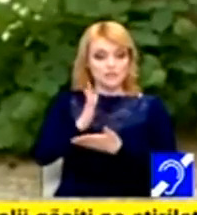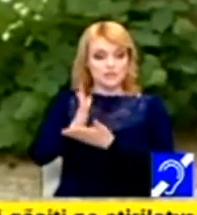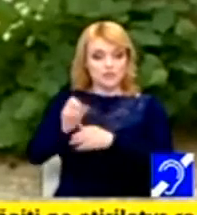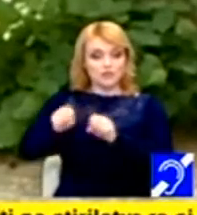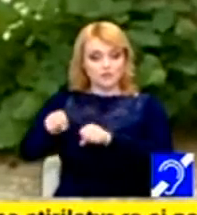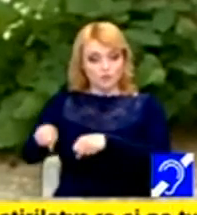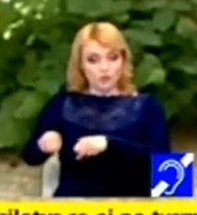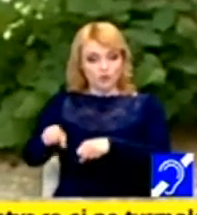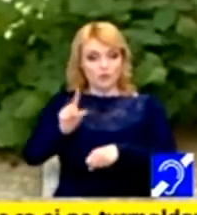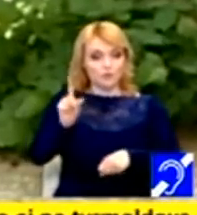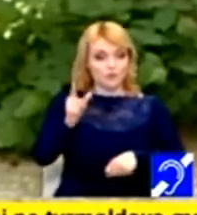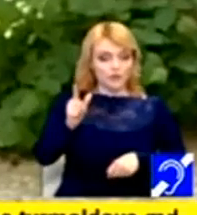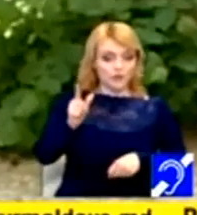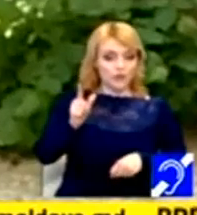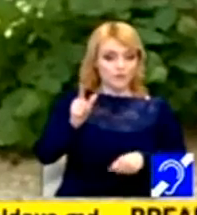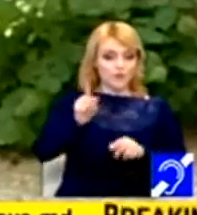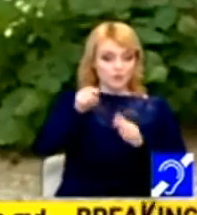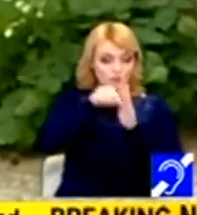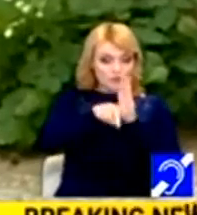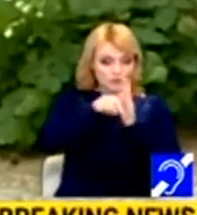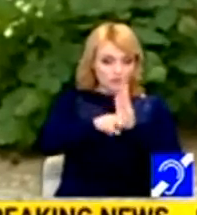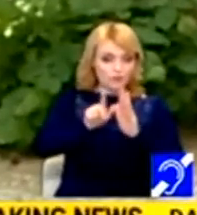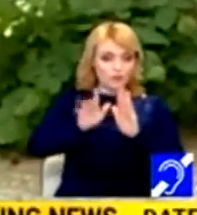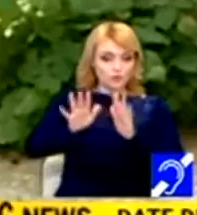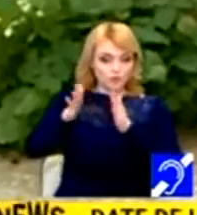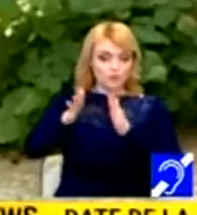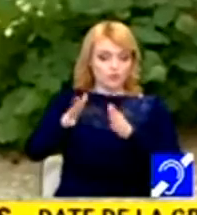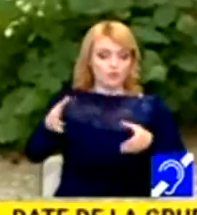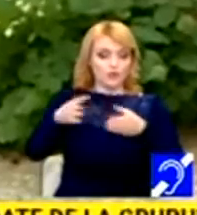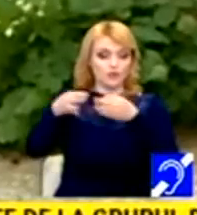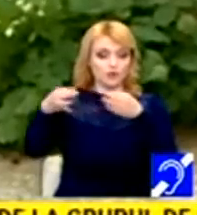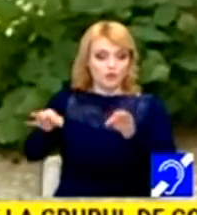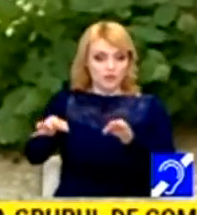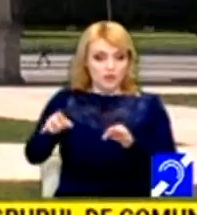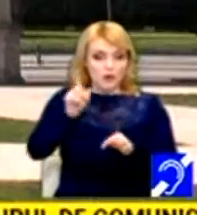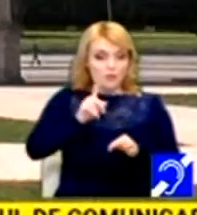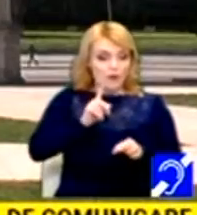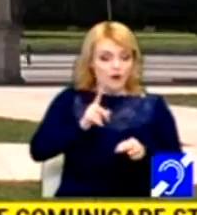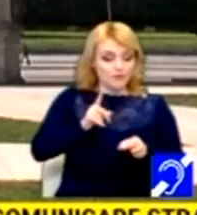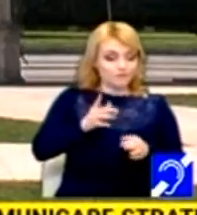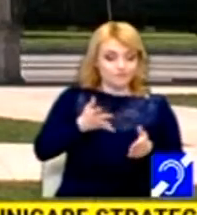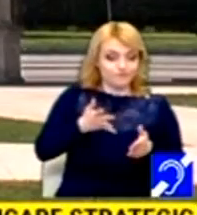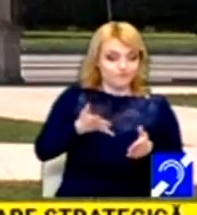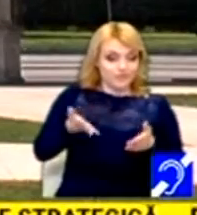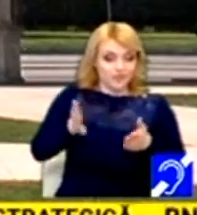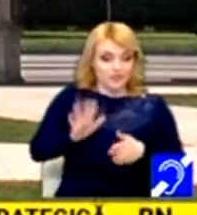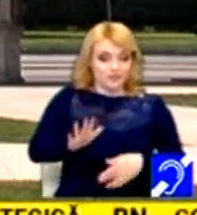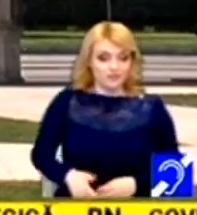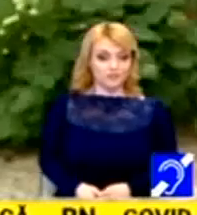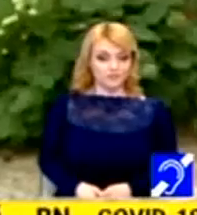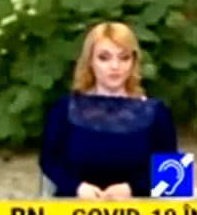șanse, pentru că lucrurile în interiorul Partidului Democrat nici de departe încă nu s-au domolit. Ulterior, mai ales